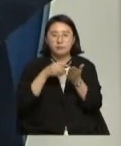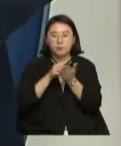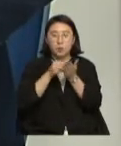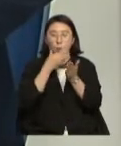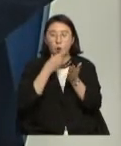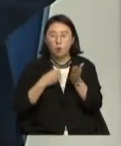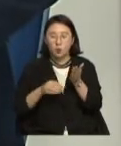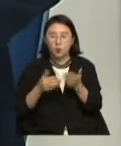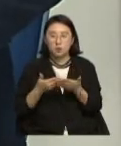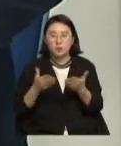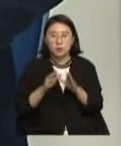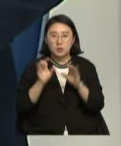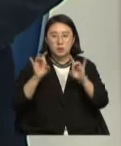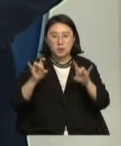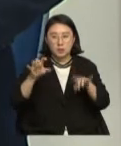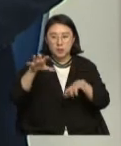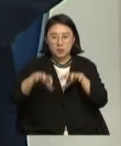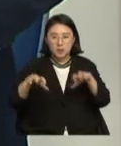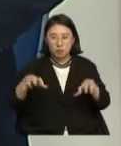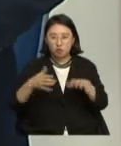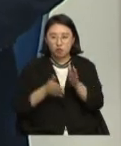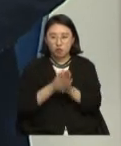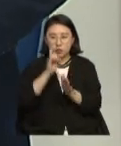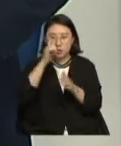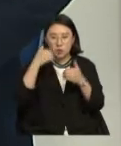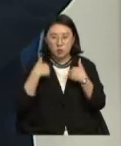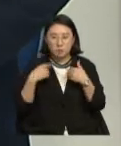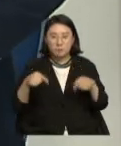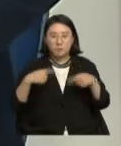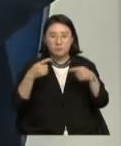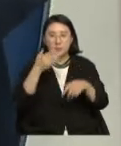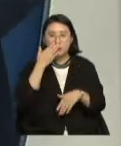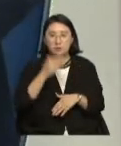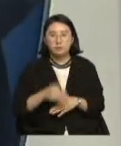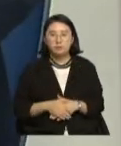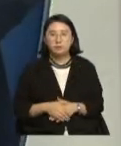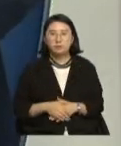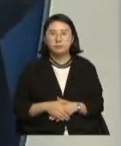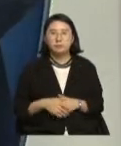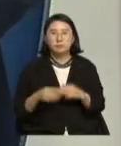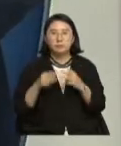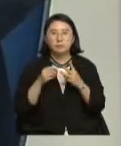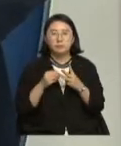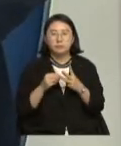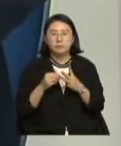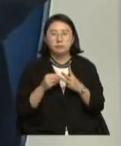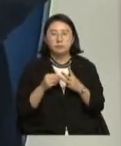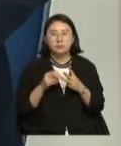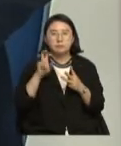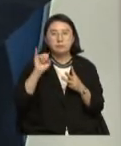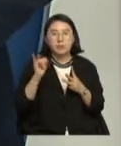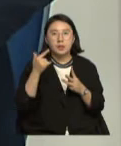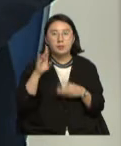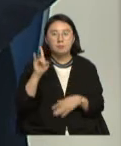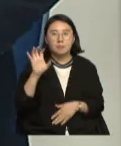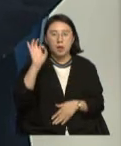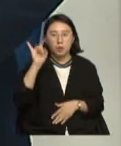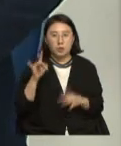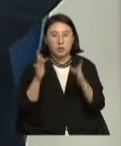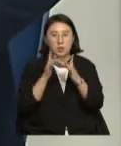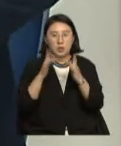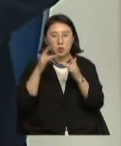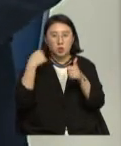보건복지부와 각 지역 시 군 구청에서 할 수 있습니다 세 번째 키워드는 민 방이 사이버교육